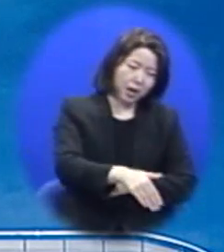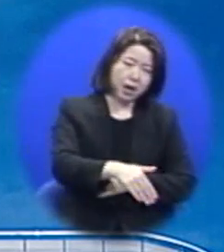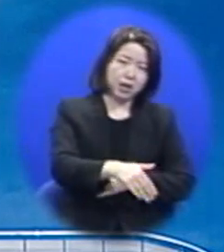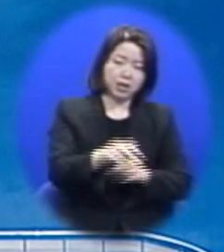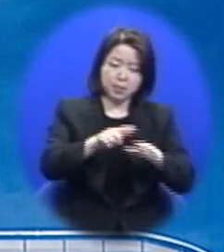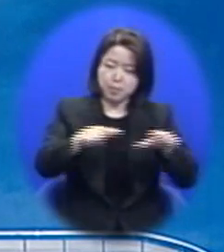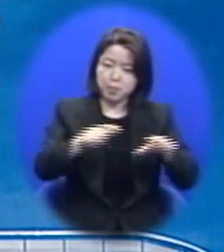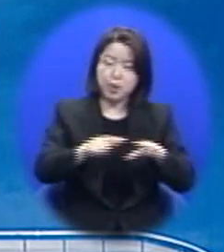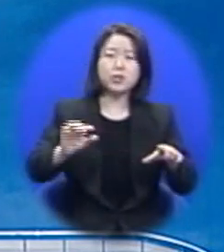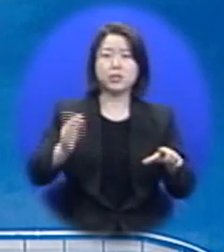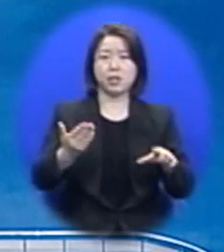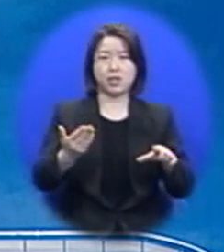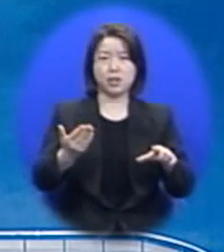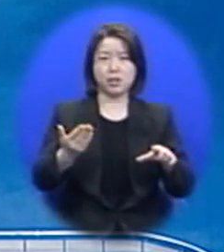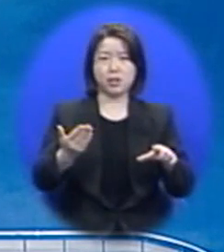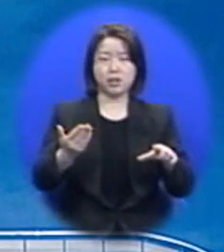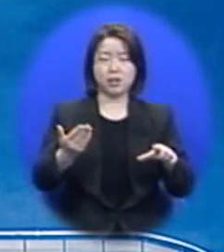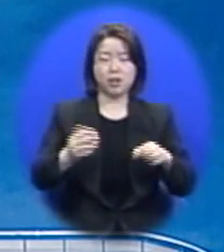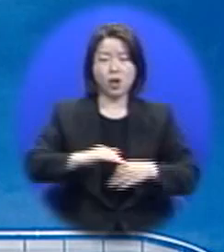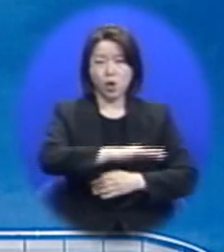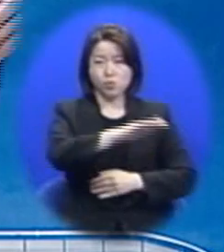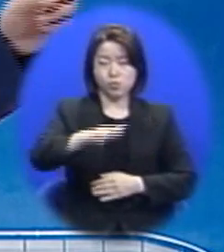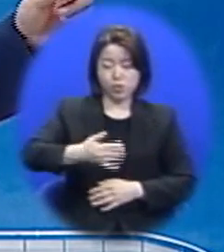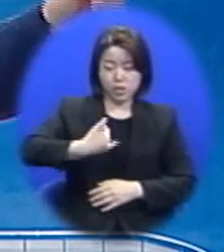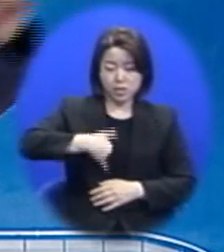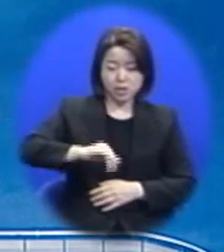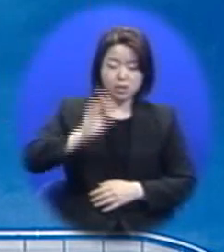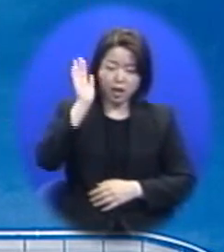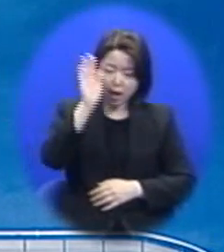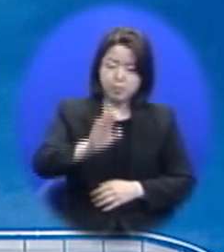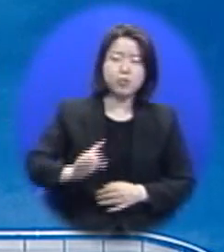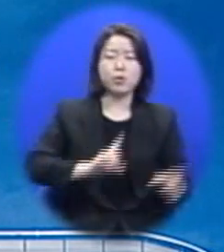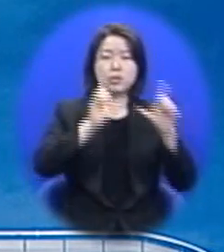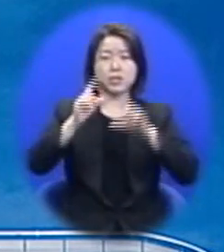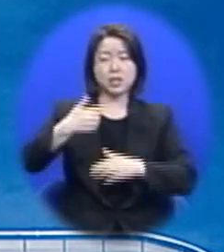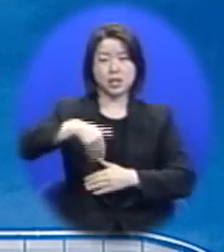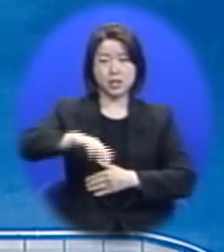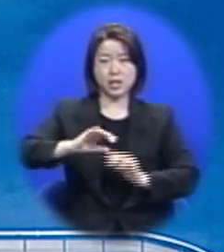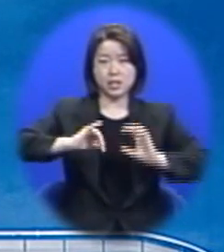대단히 심각한 세상이 우리 자녀들이 살아갈 세상이 됩니다.